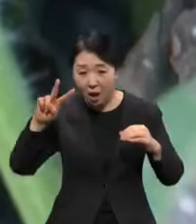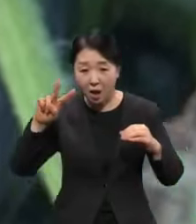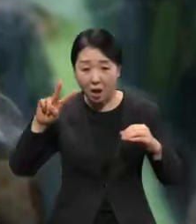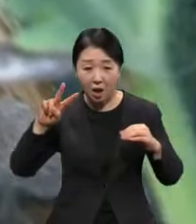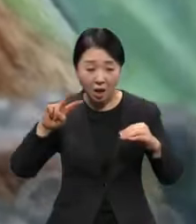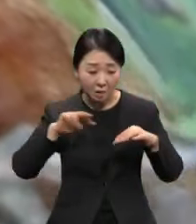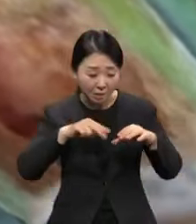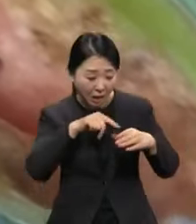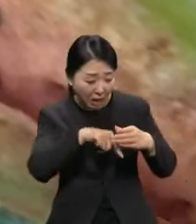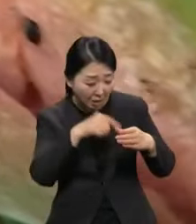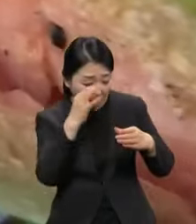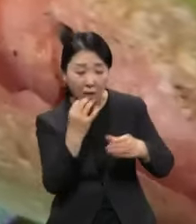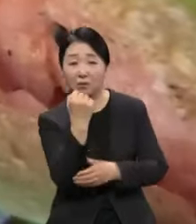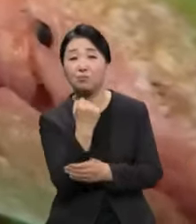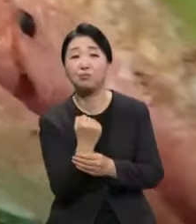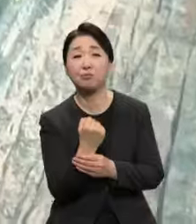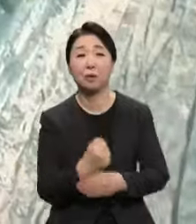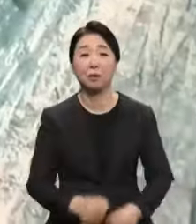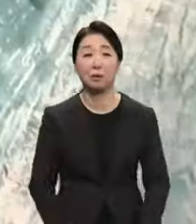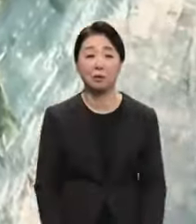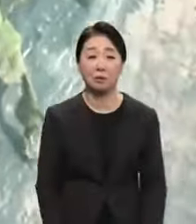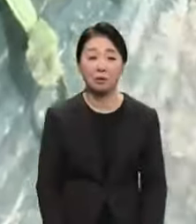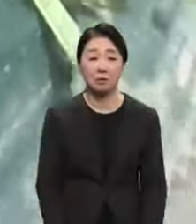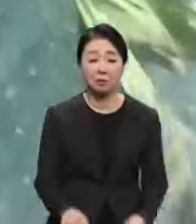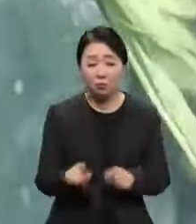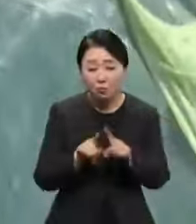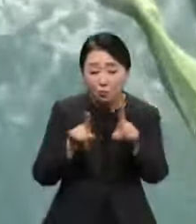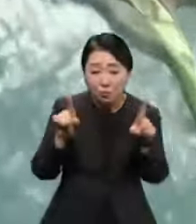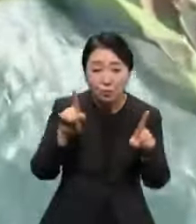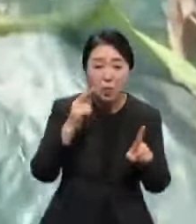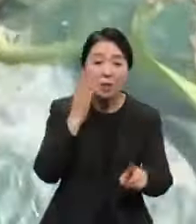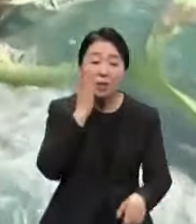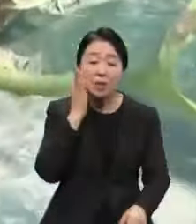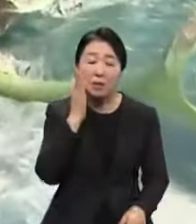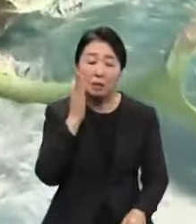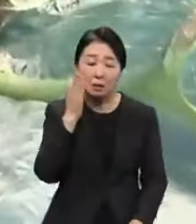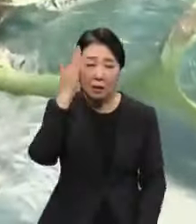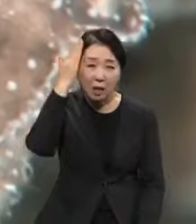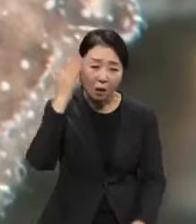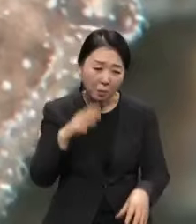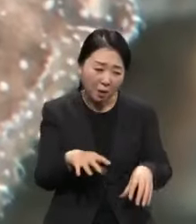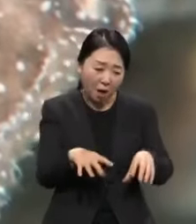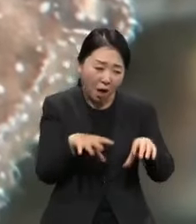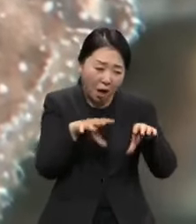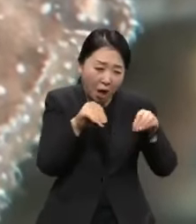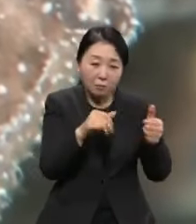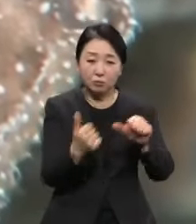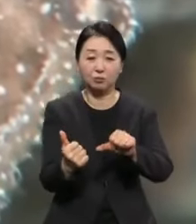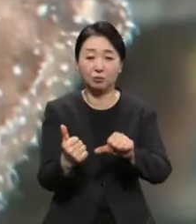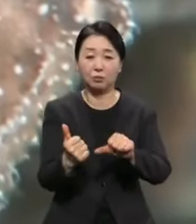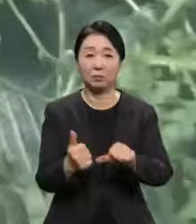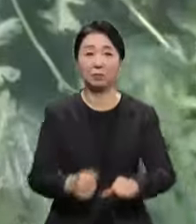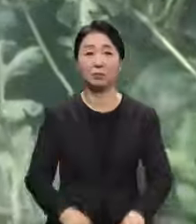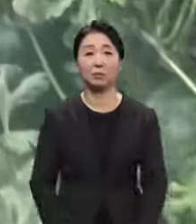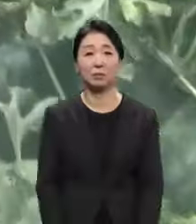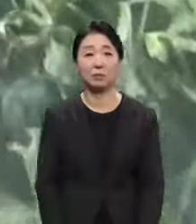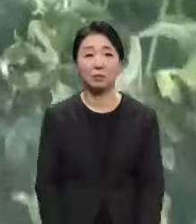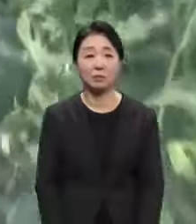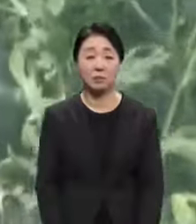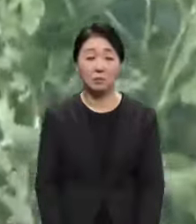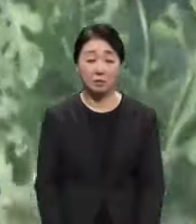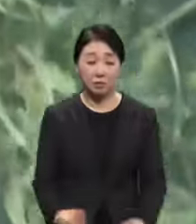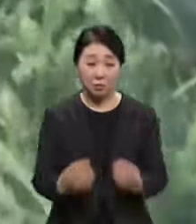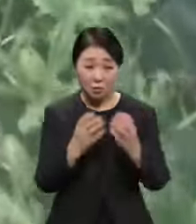속은 집물 줄기와은 검 변에 말라 고가고 있습니다 멀쩡한